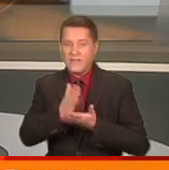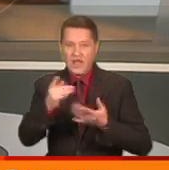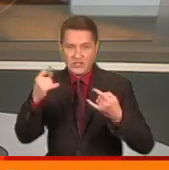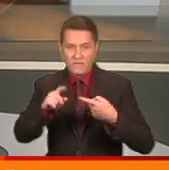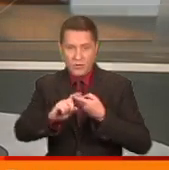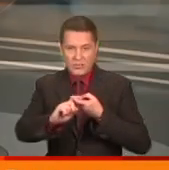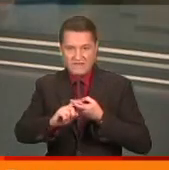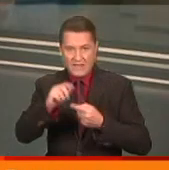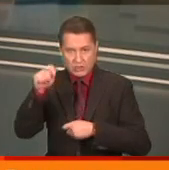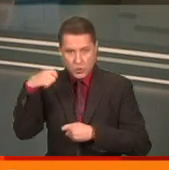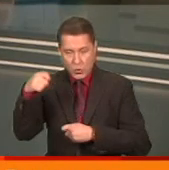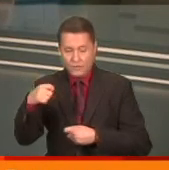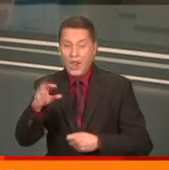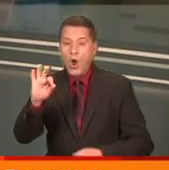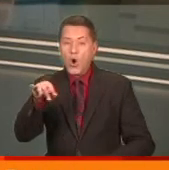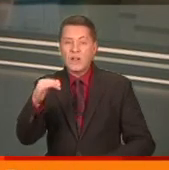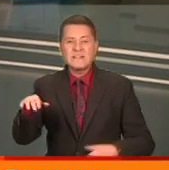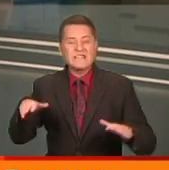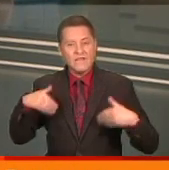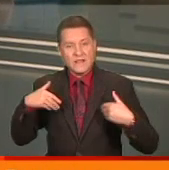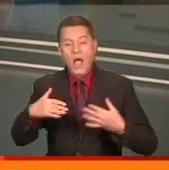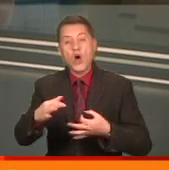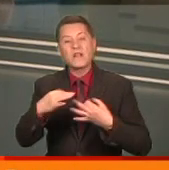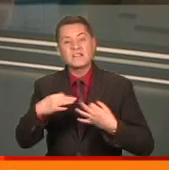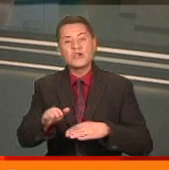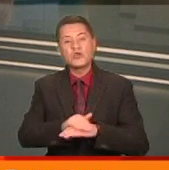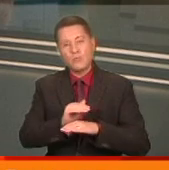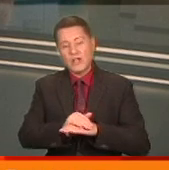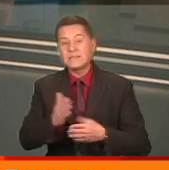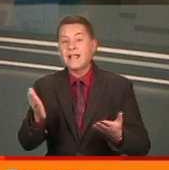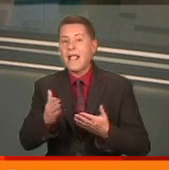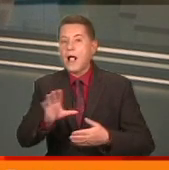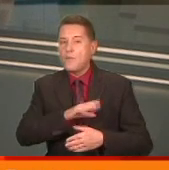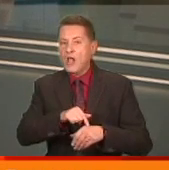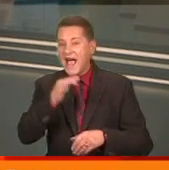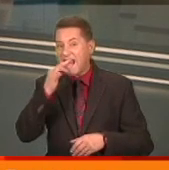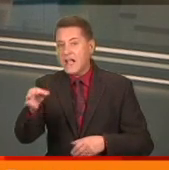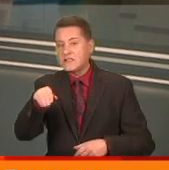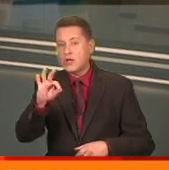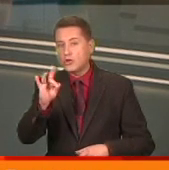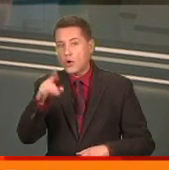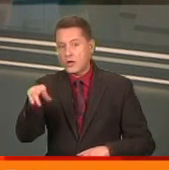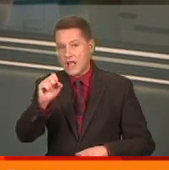нами наживо. Олексію, вітаю тебе. То розкажи, будь ласка, яка саме була реакція торнадівців?